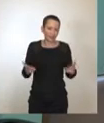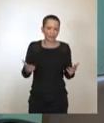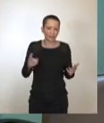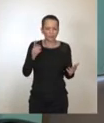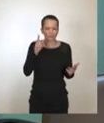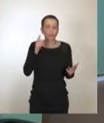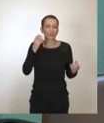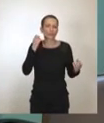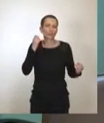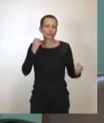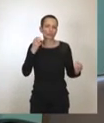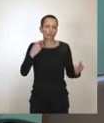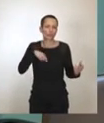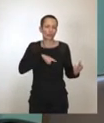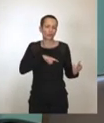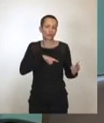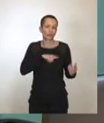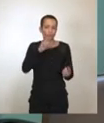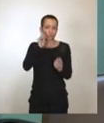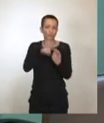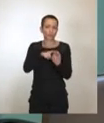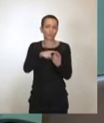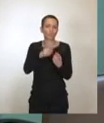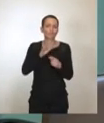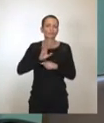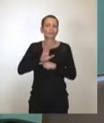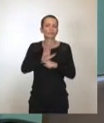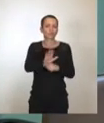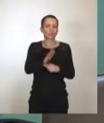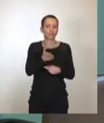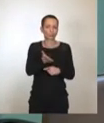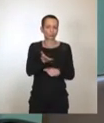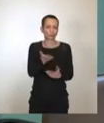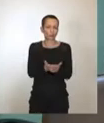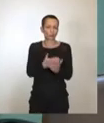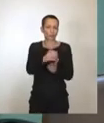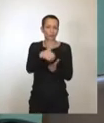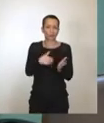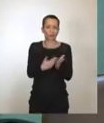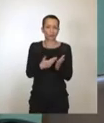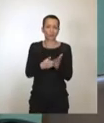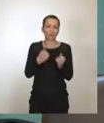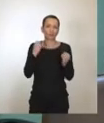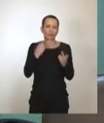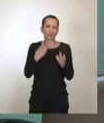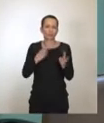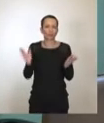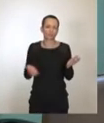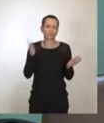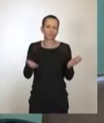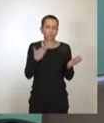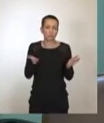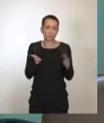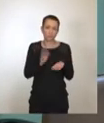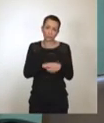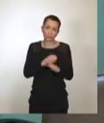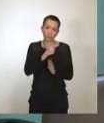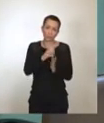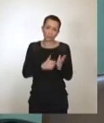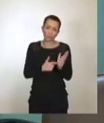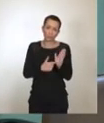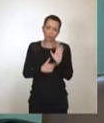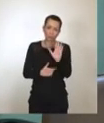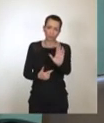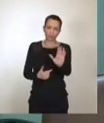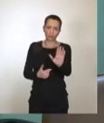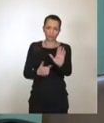on a souvent tendance à passer vite sur la présentation de ce type de rapport, alors qu'il présente bien sûr le fait que de